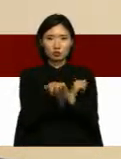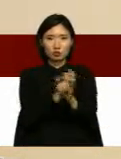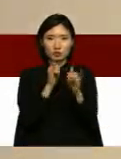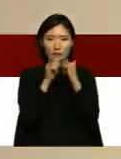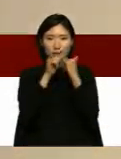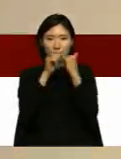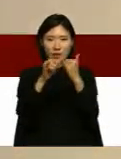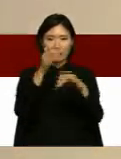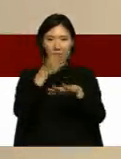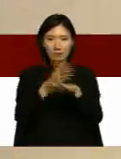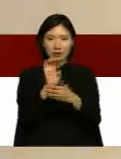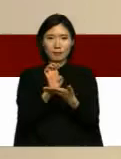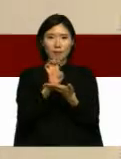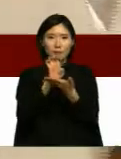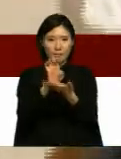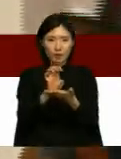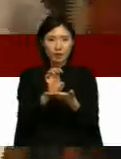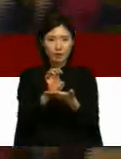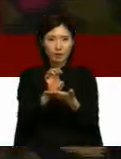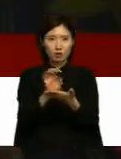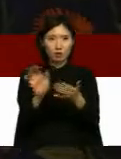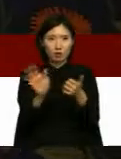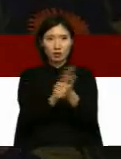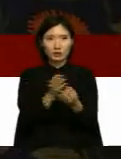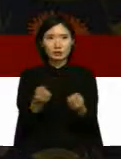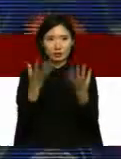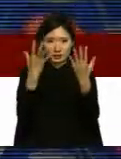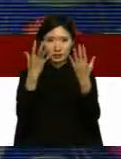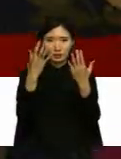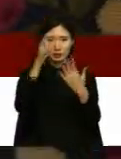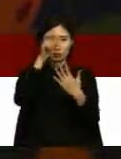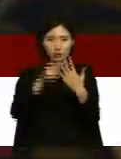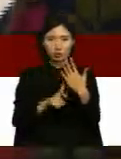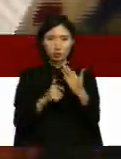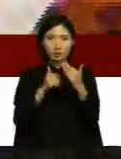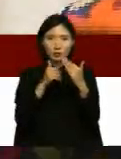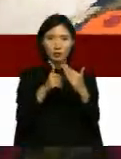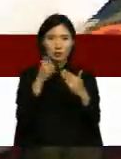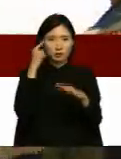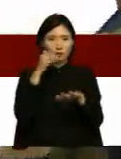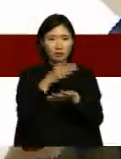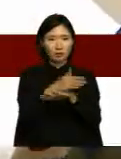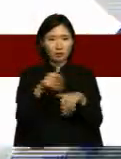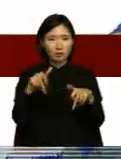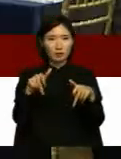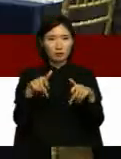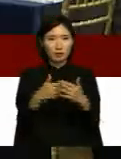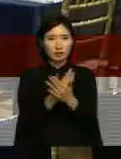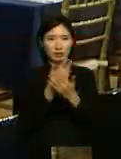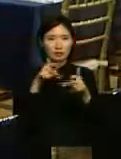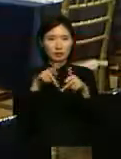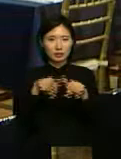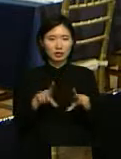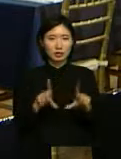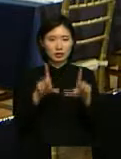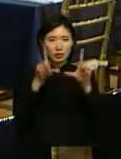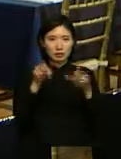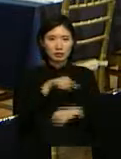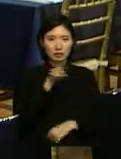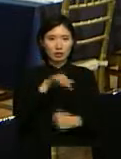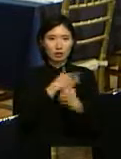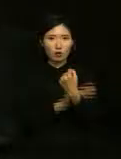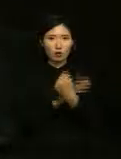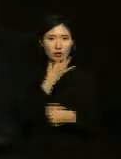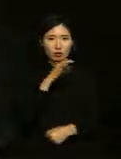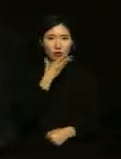표창과 감사패 수여, 그리고 위안잔치 순으로 진행됐습니다. 지적발달 장애인의 날은 지적발달 장애인의